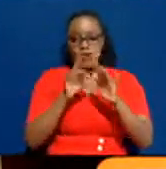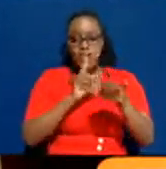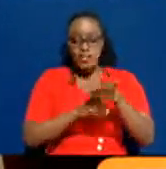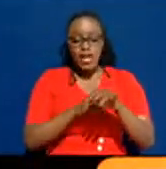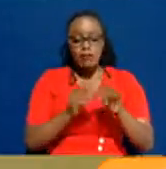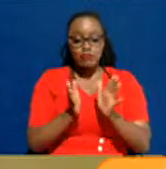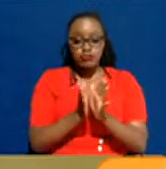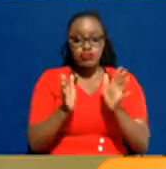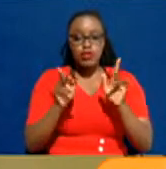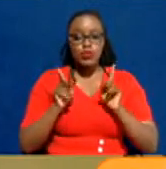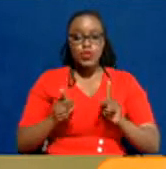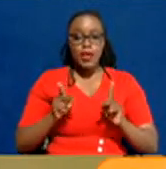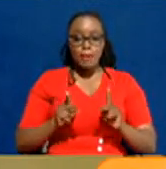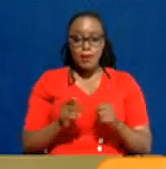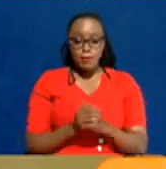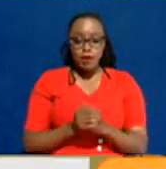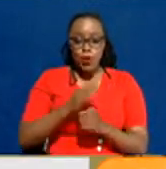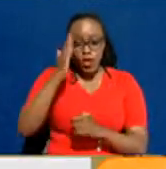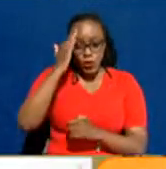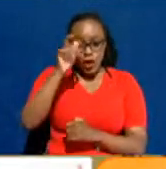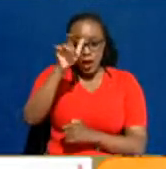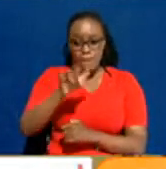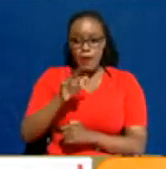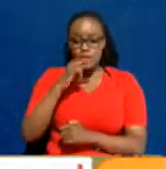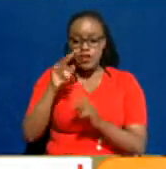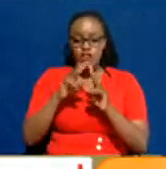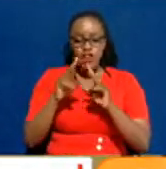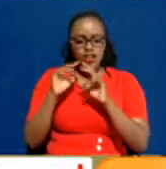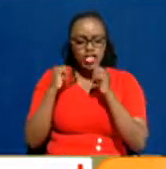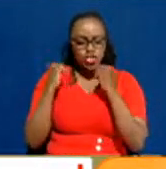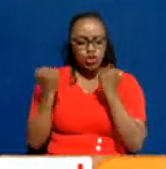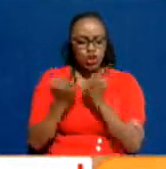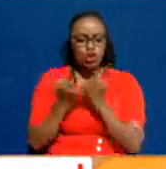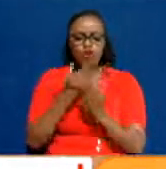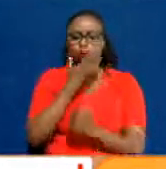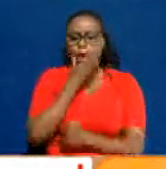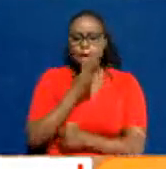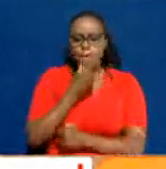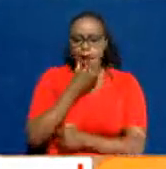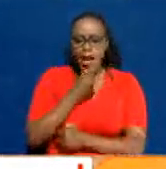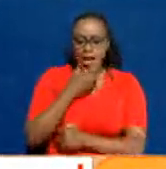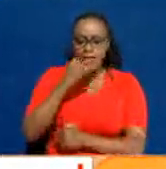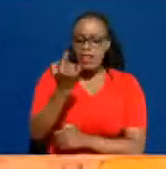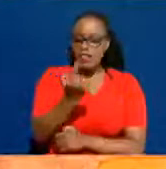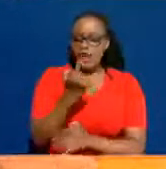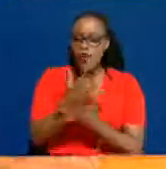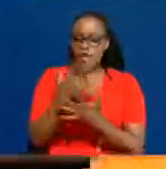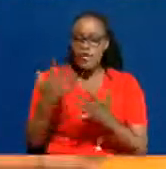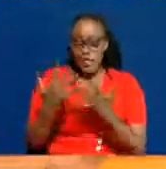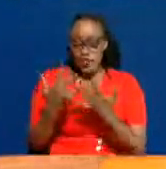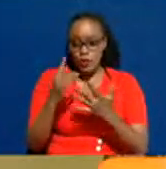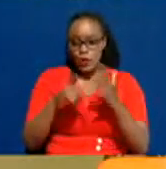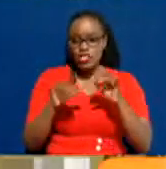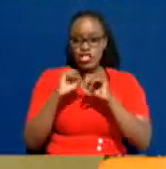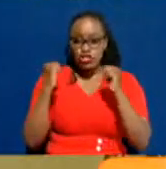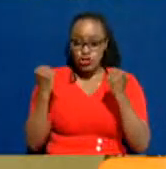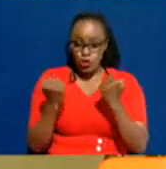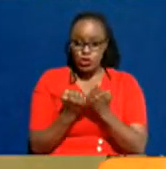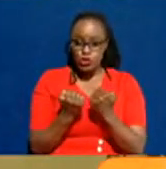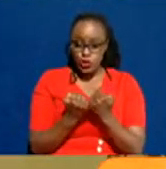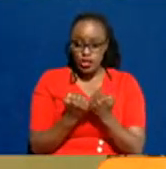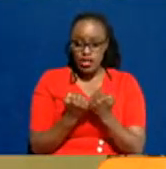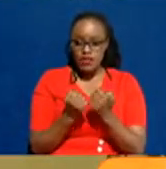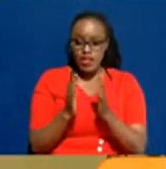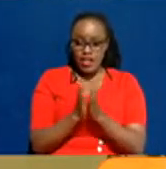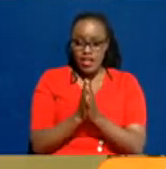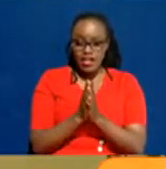ya umma. The person I know is a very social man. The only thing is social